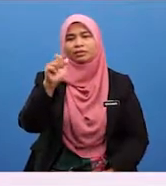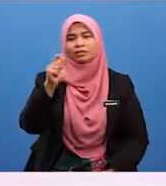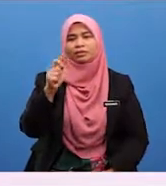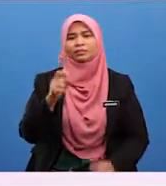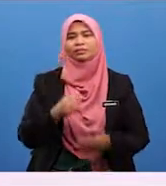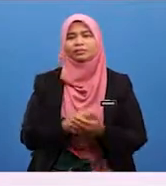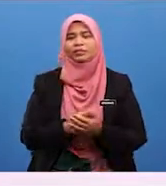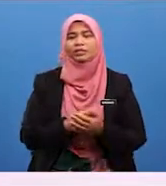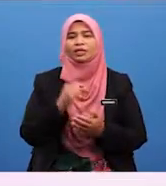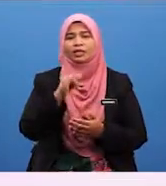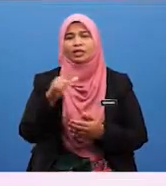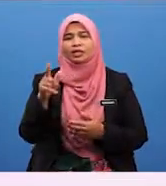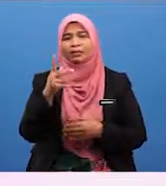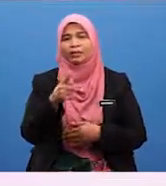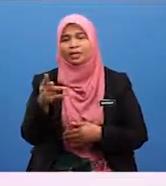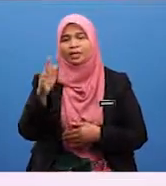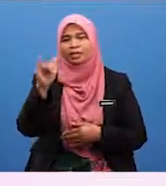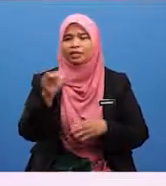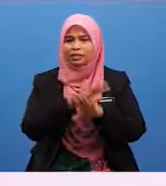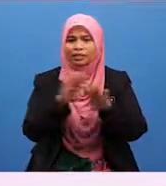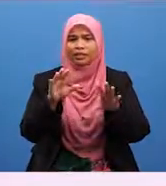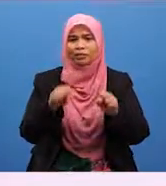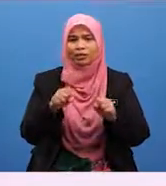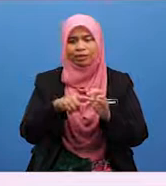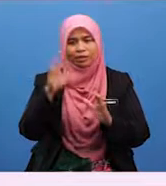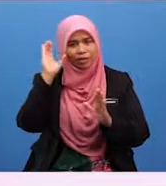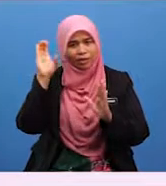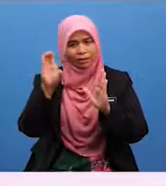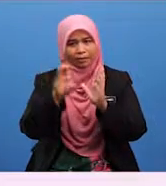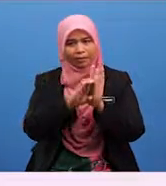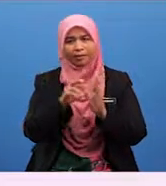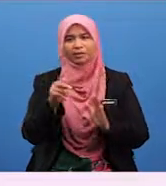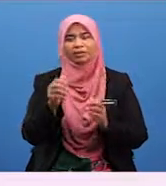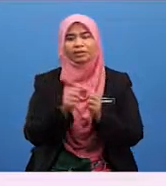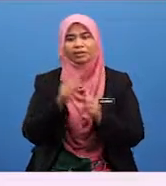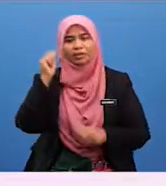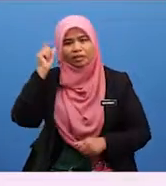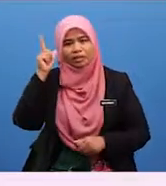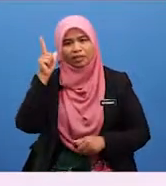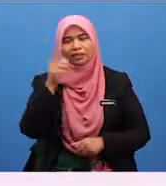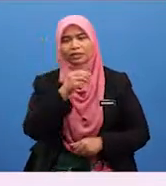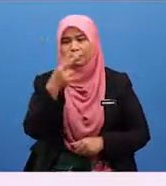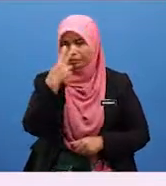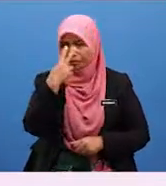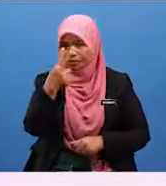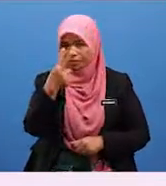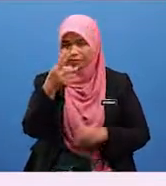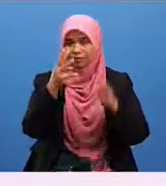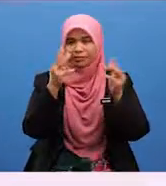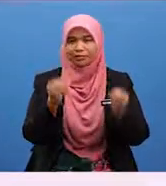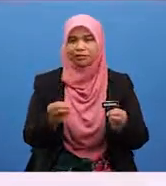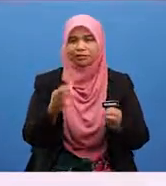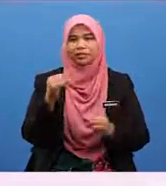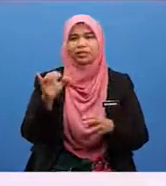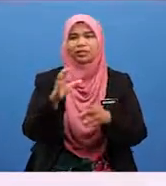adalah perkara-perkara yang tidak dapat digambarkan dengan akal dan panca indera manusia. Ia